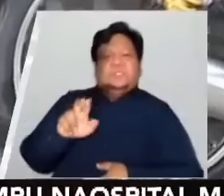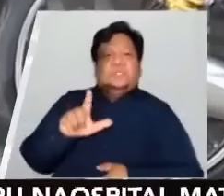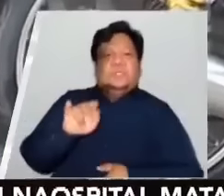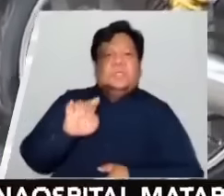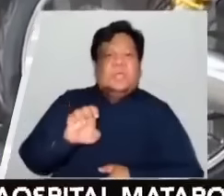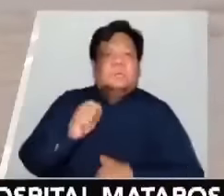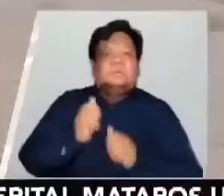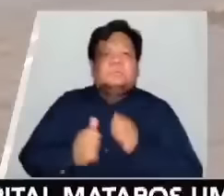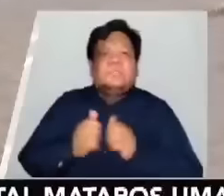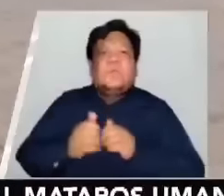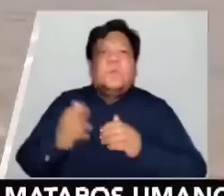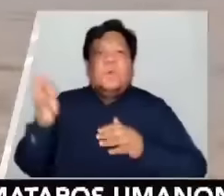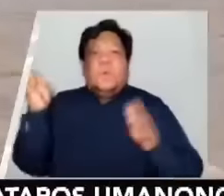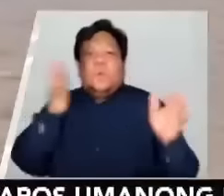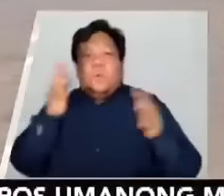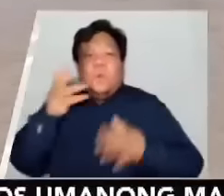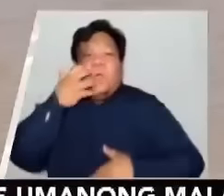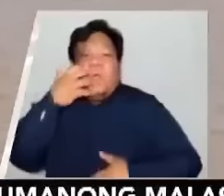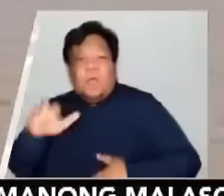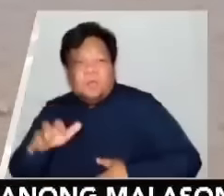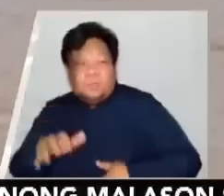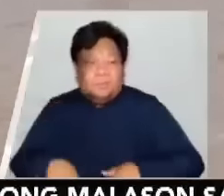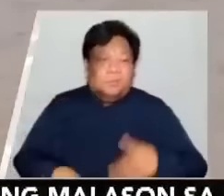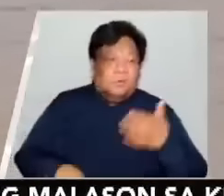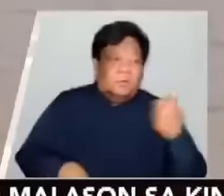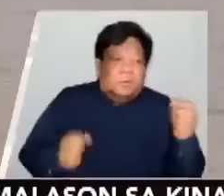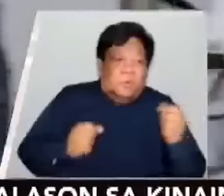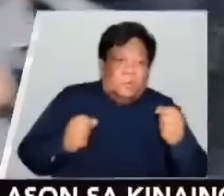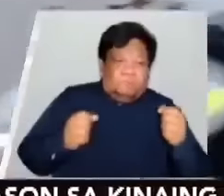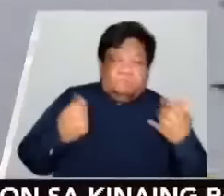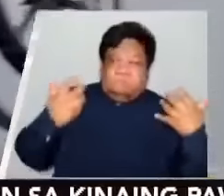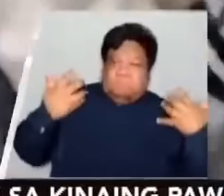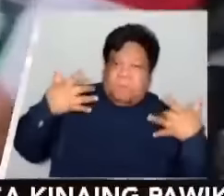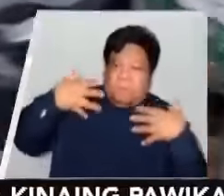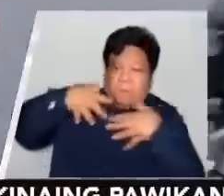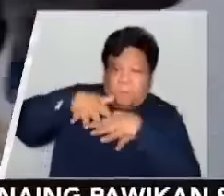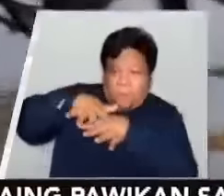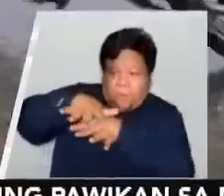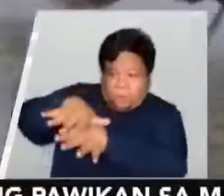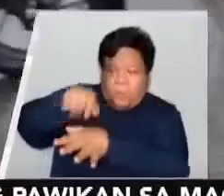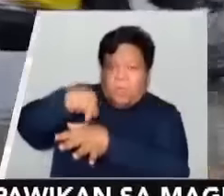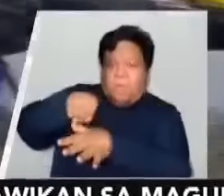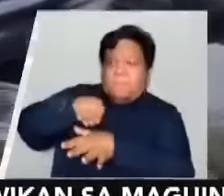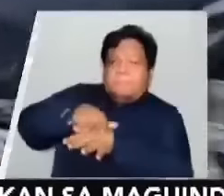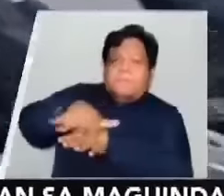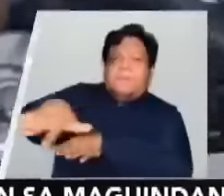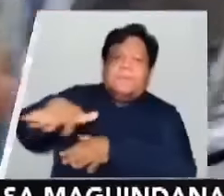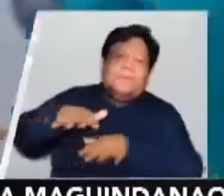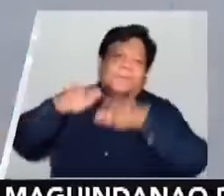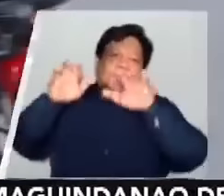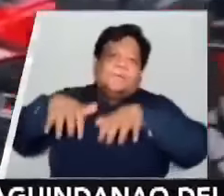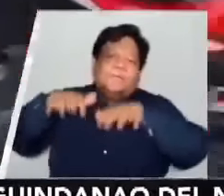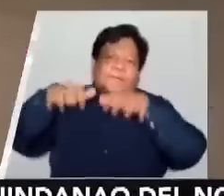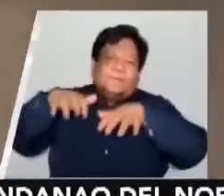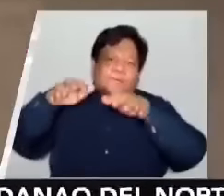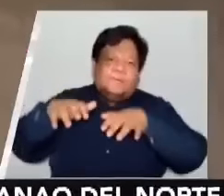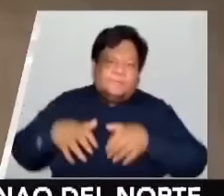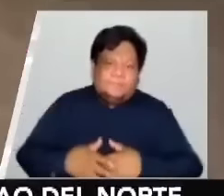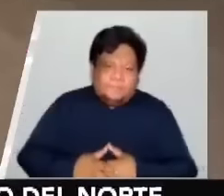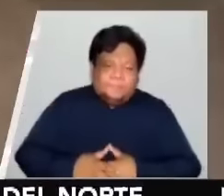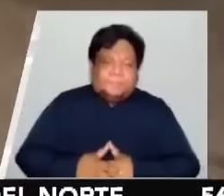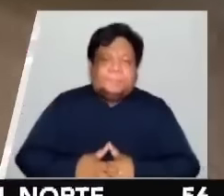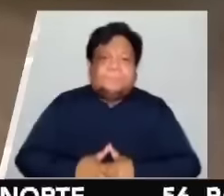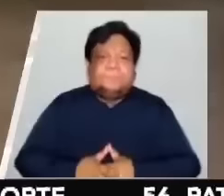line po ay ang pagsasalubong po ng Amihan at hangin po ng gagaling sa silangan o galing sa Pacific